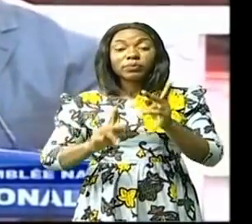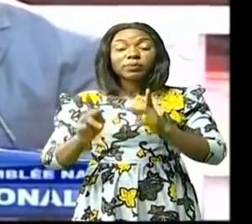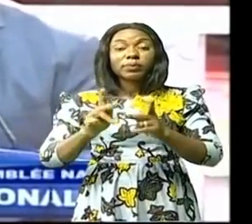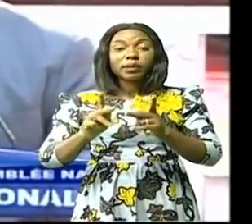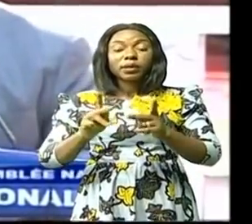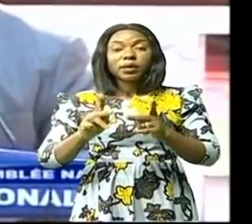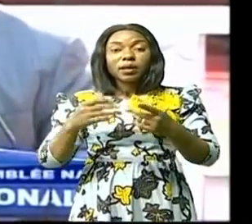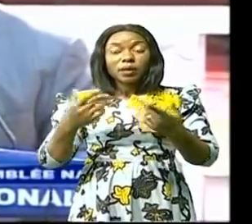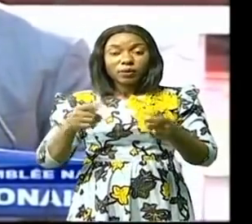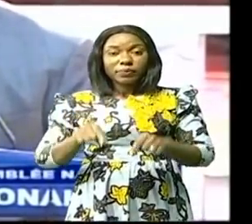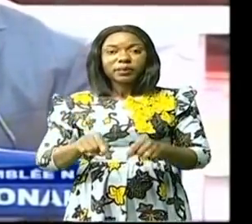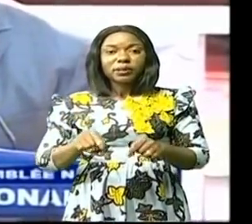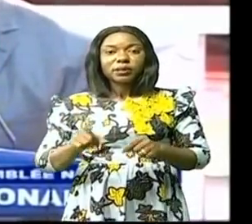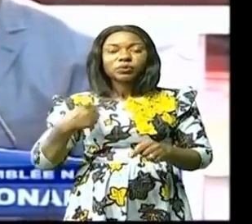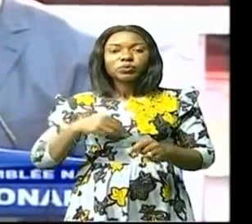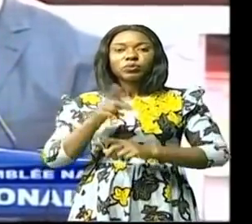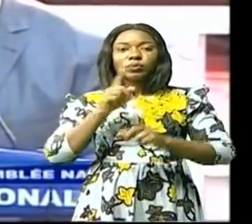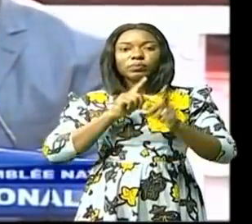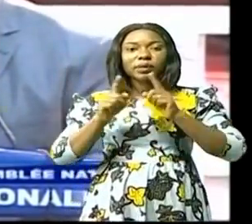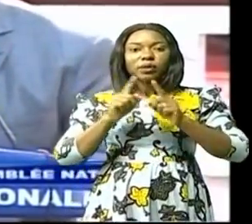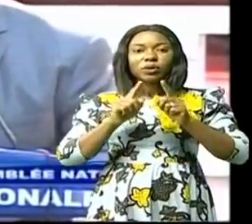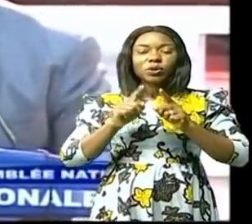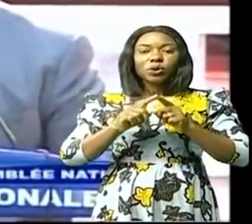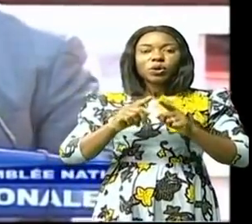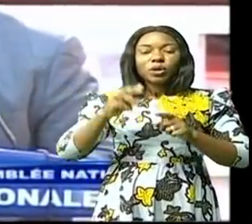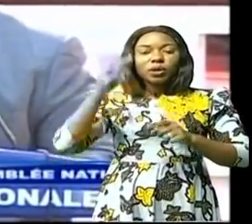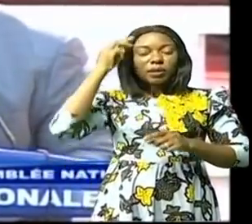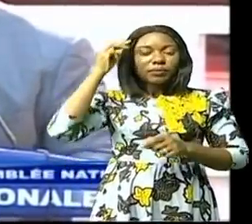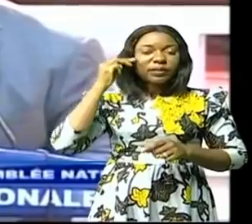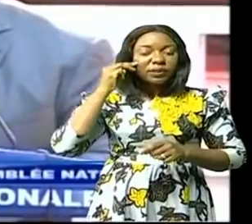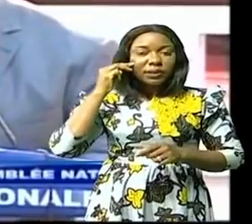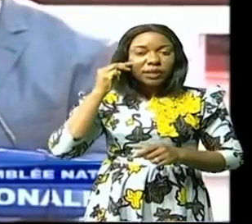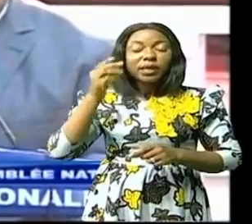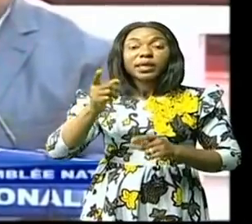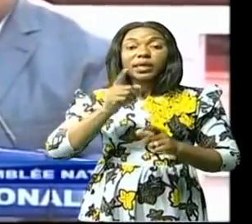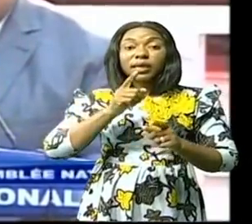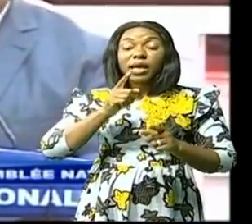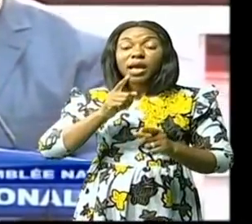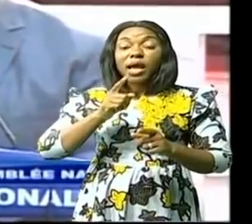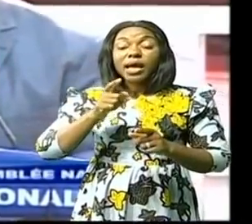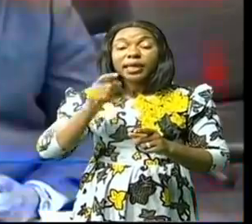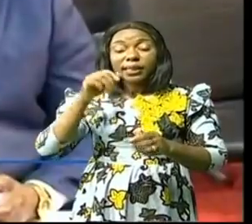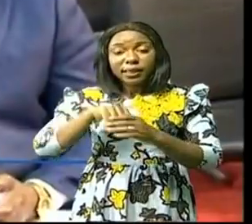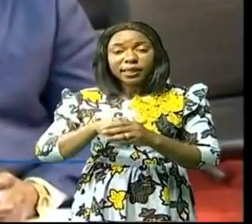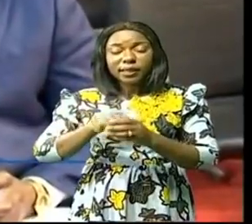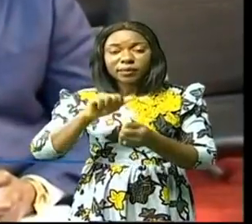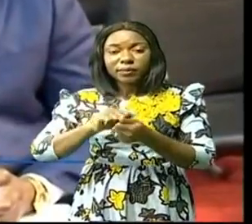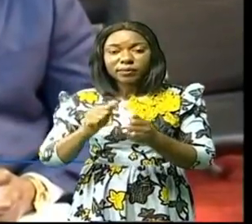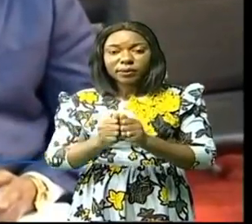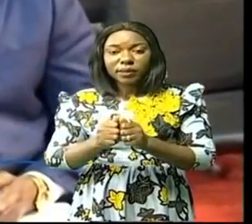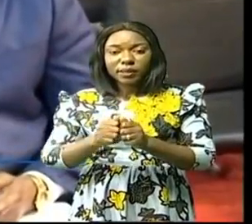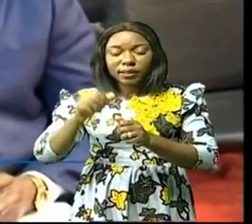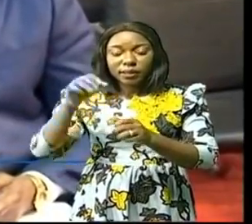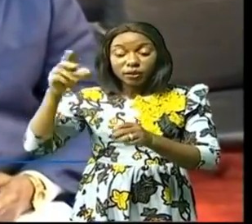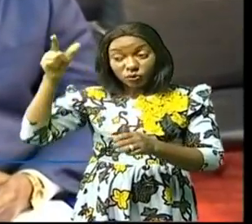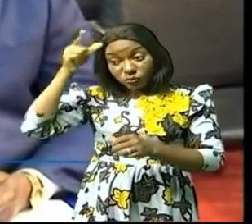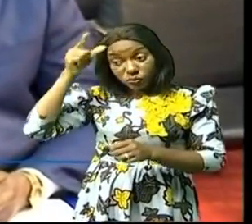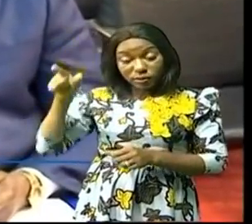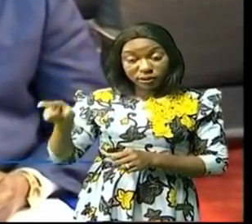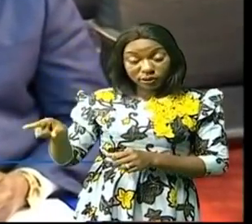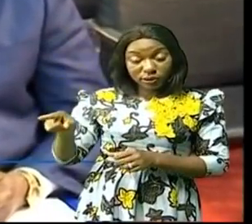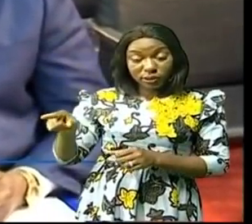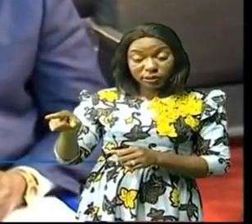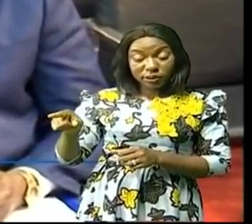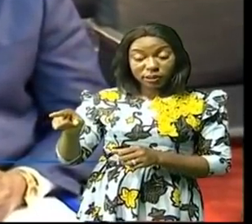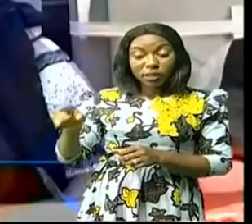Car au moment où nous parlons, Monsieur le ministre, la route Pweto-Kasenga, dans la circonscription électorale de Lubumbashi, se